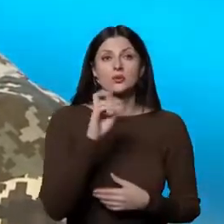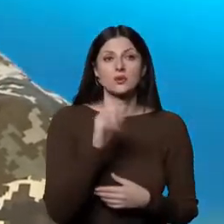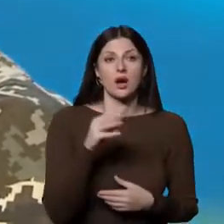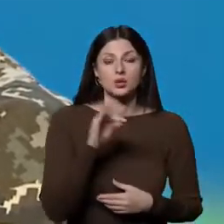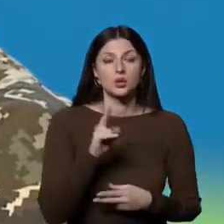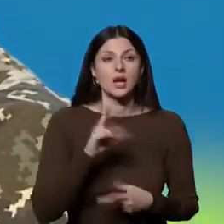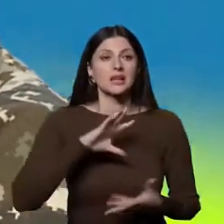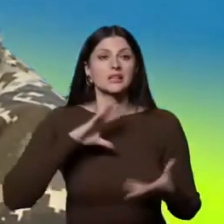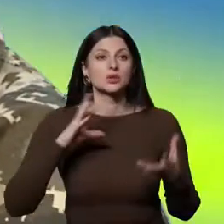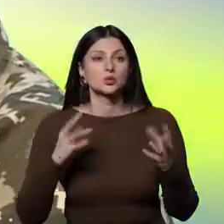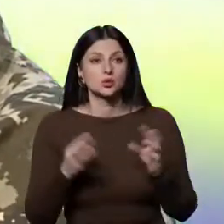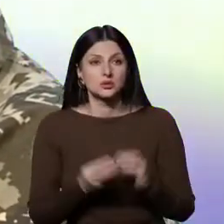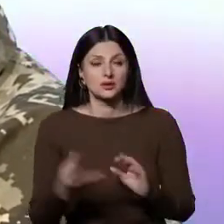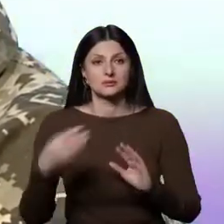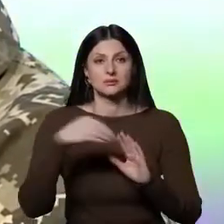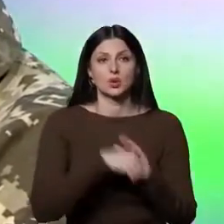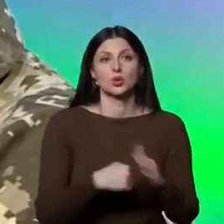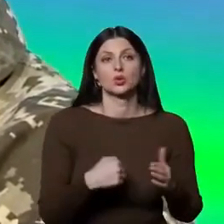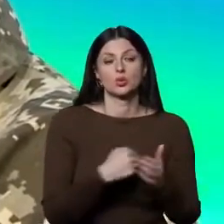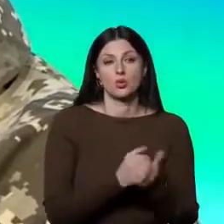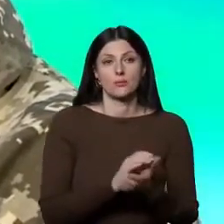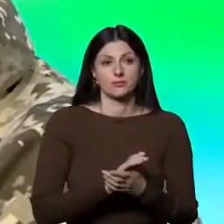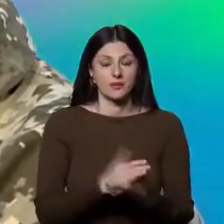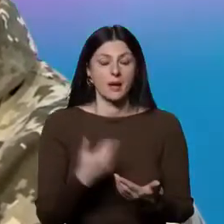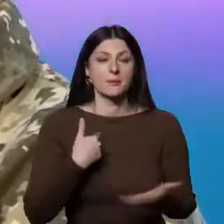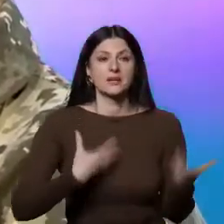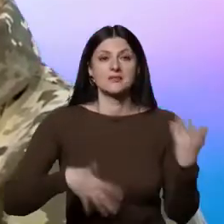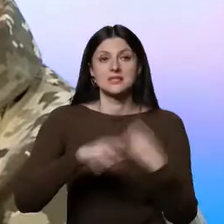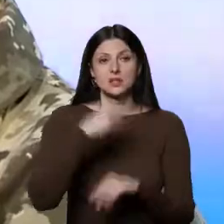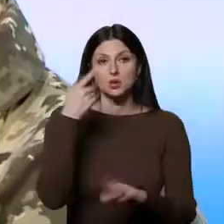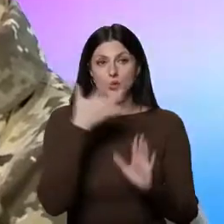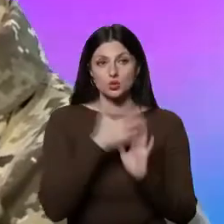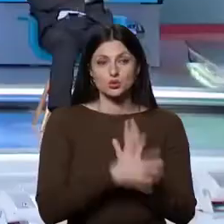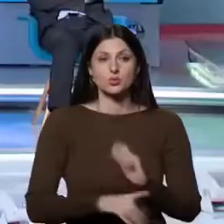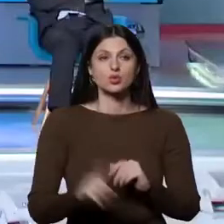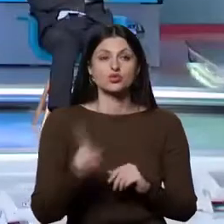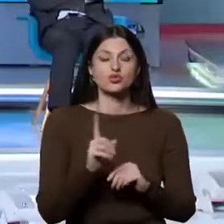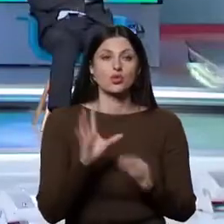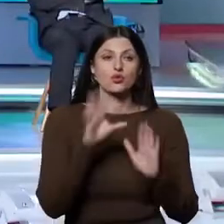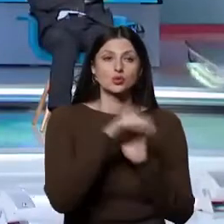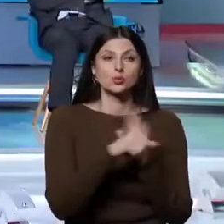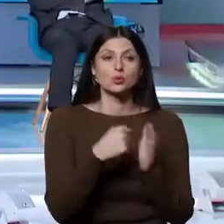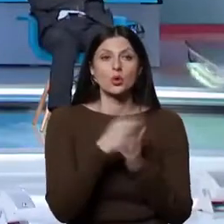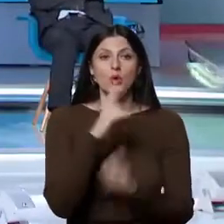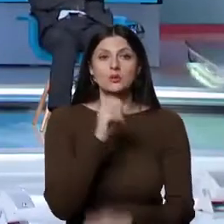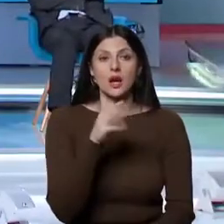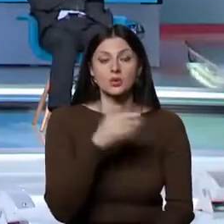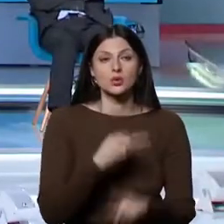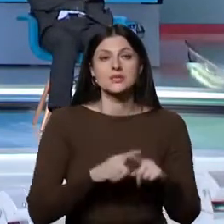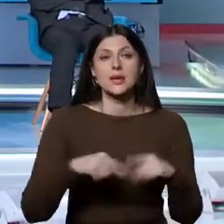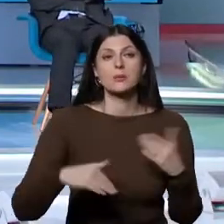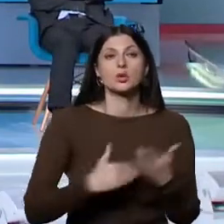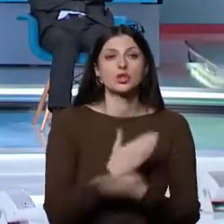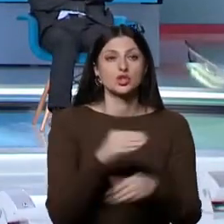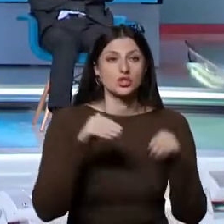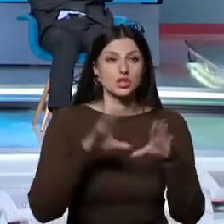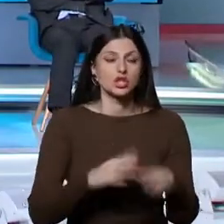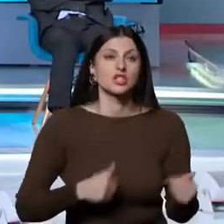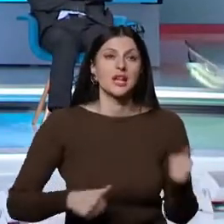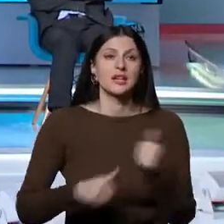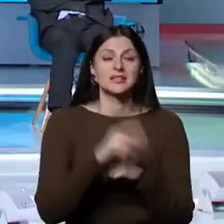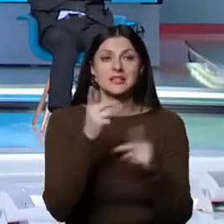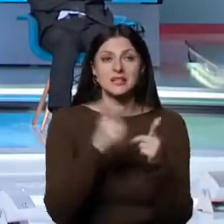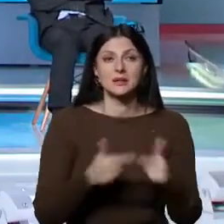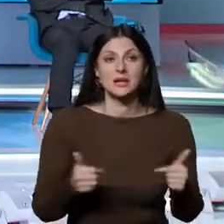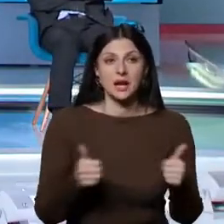в результаті приєднання до Альянсу. Ми всі розуміємо, що вступ до НАТО – це буде політичне рішення лідерів країн, які членами цього